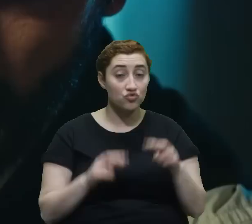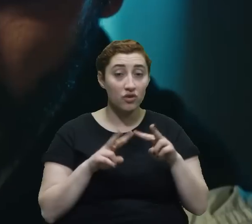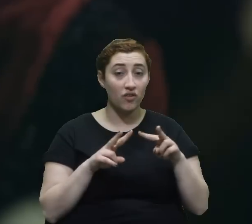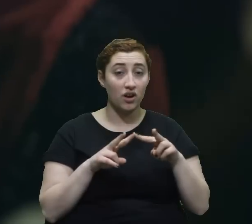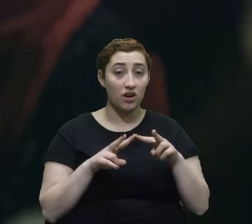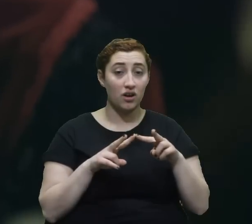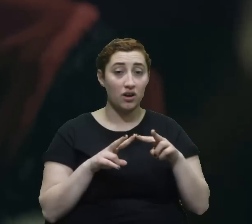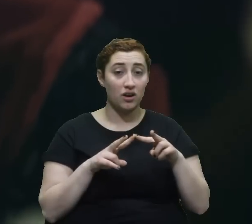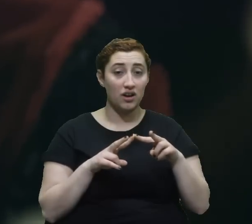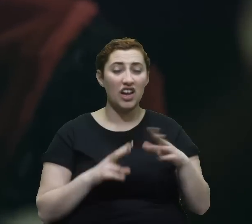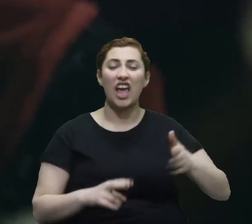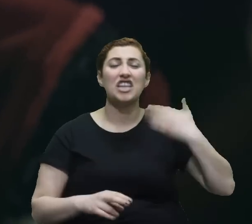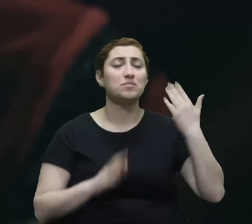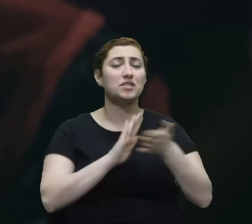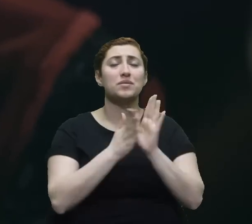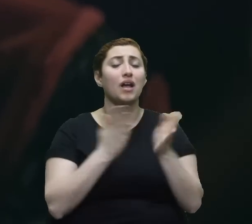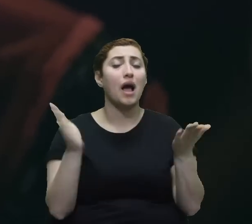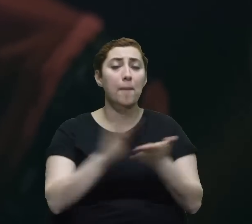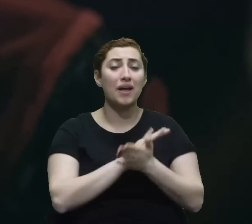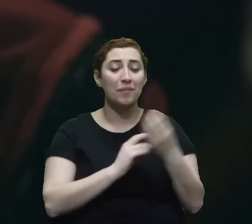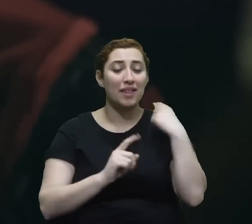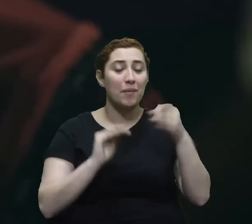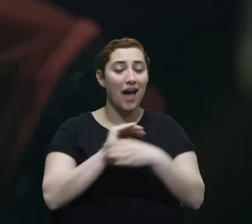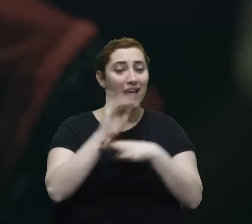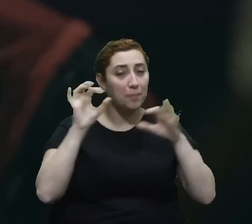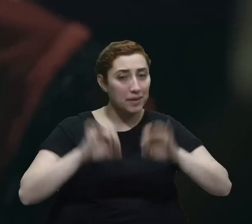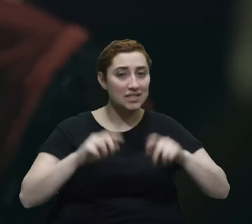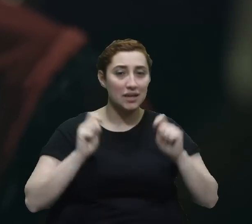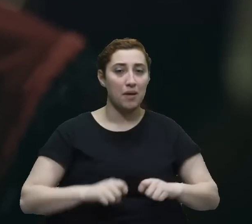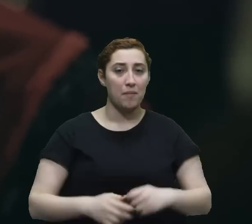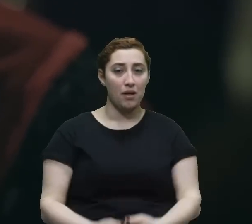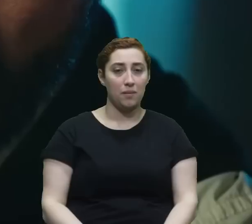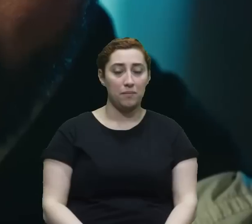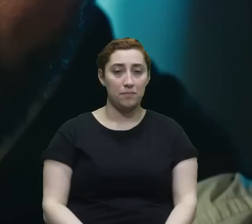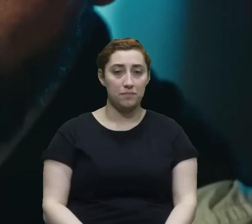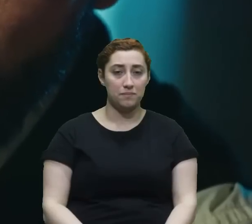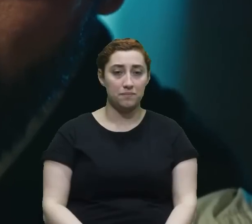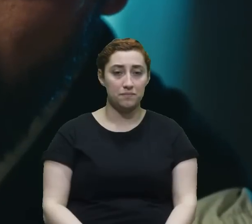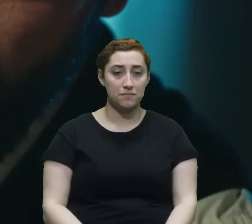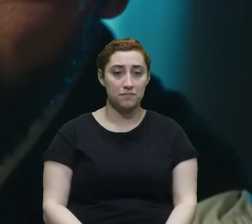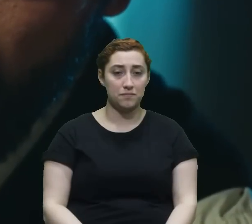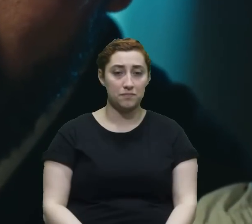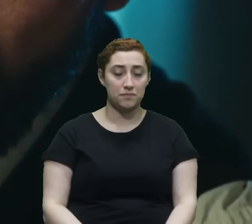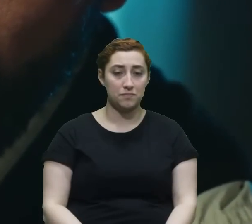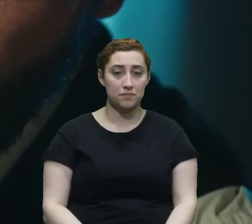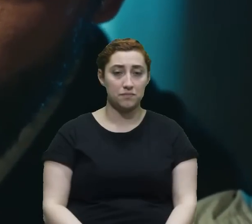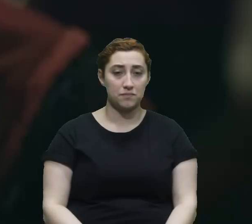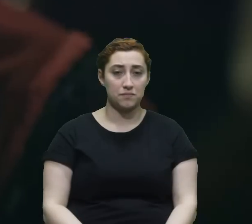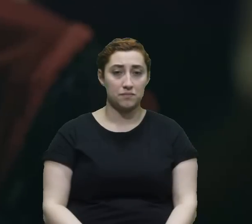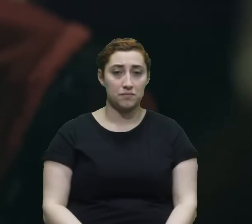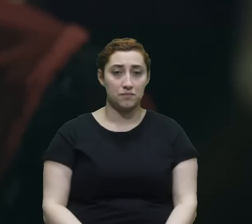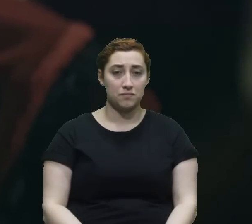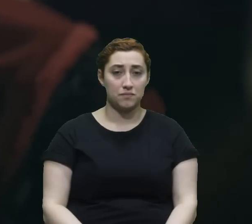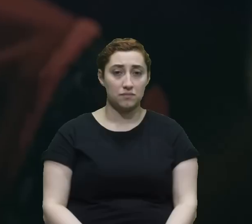Mustafa, geçmişi geçmişte bırakalım. Yeni bir hayata başlayalım. Mustafa Leyla'nın yaşla dolan gözlerine